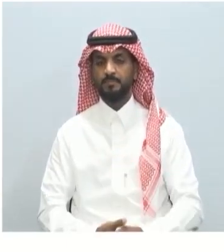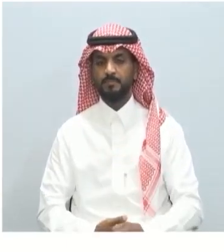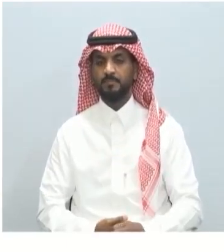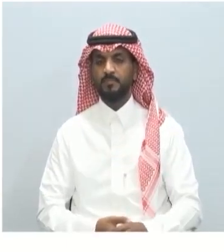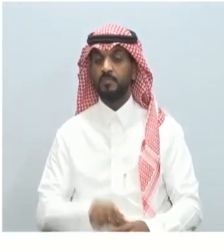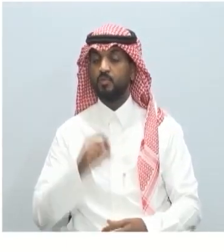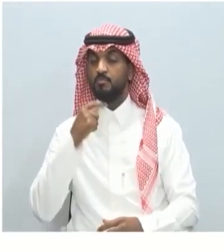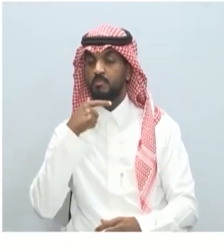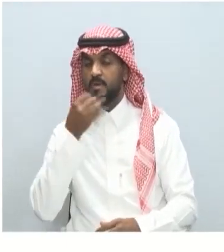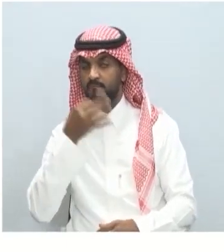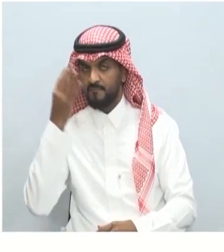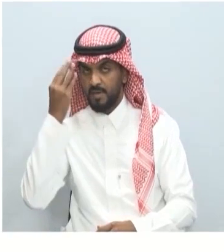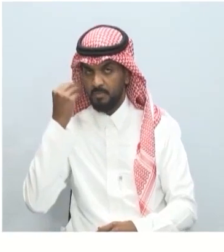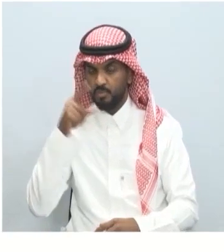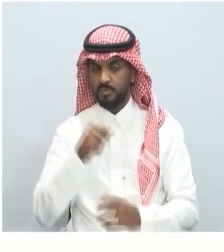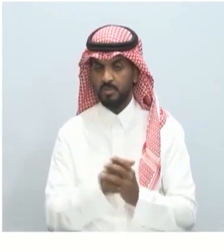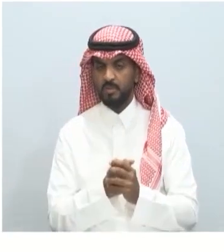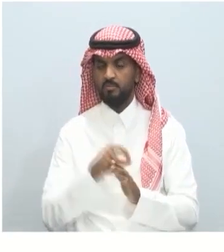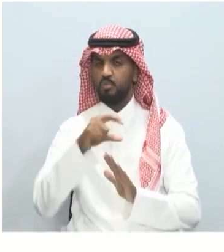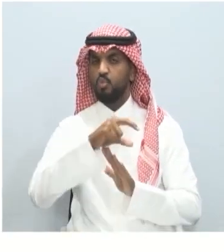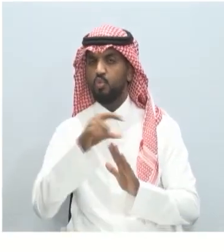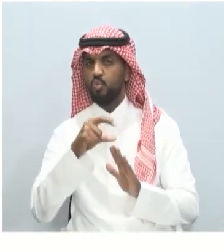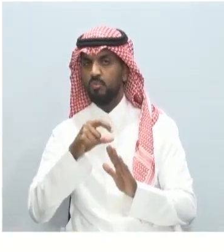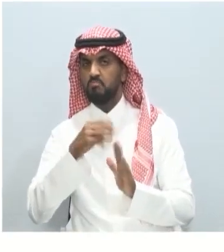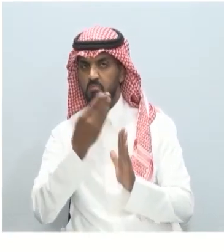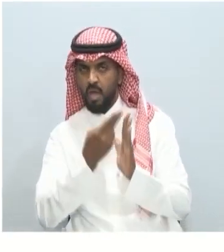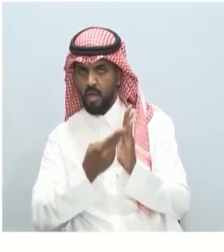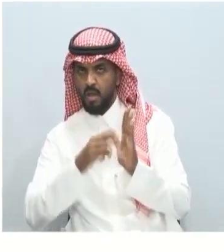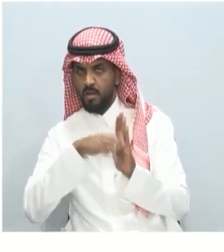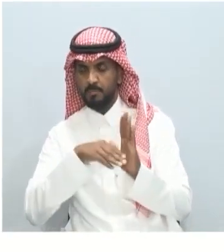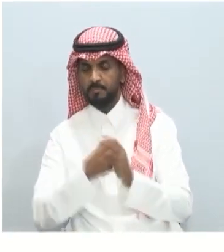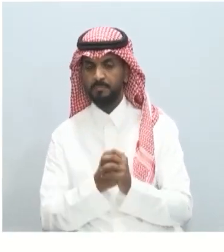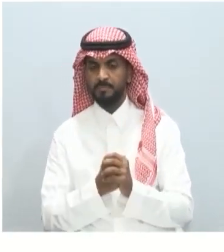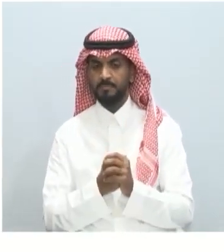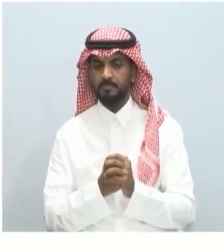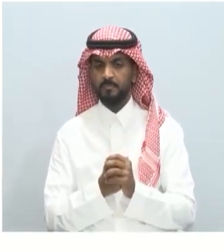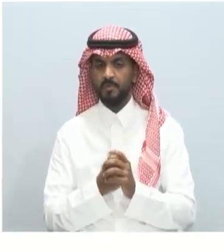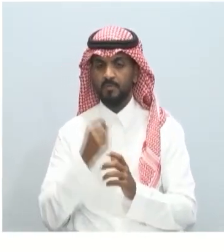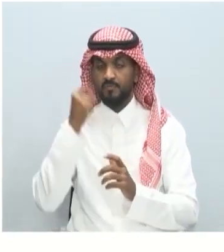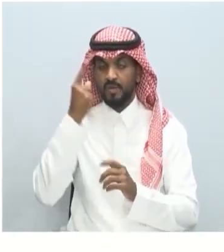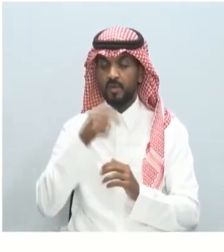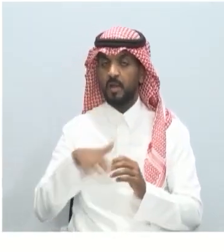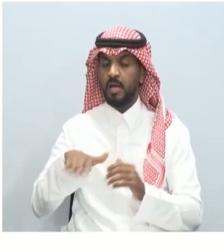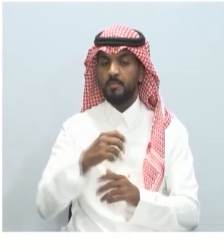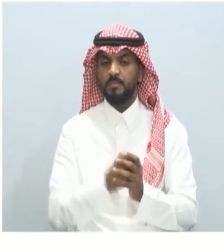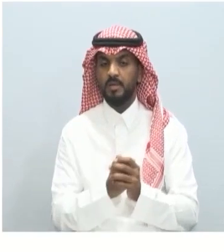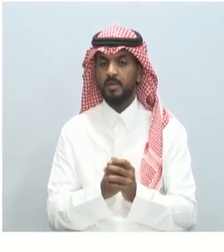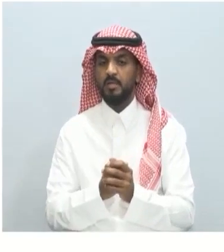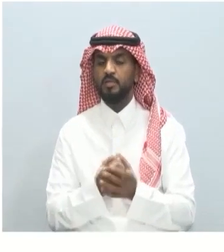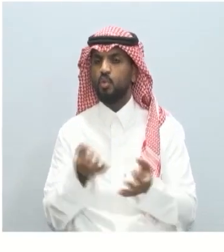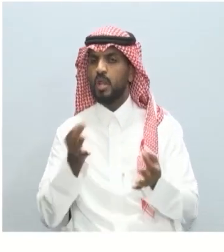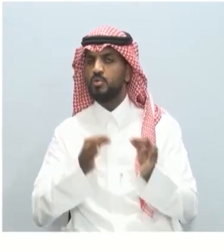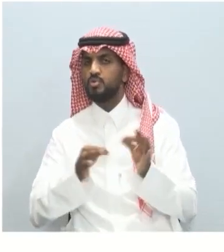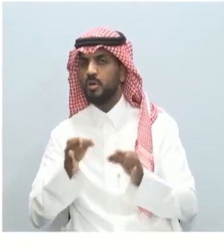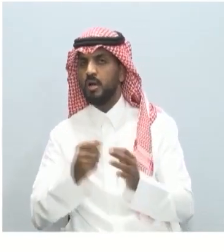فهمته من من قراءتك ما موضوع المقال ثم بعد ذلك ما الفكره العامه التي يعالجها النص ثم